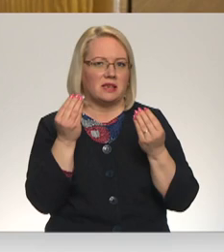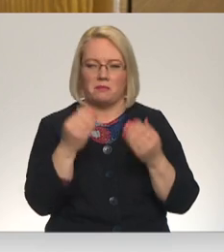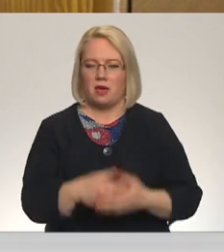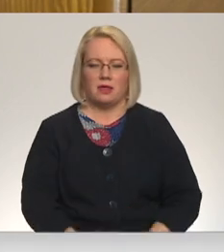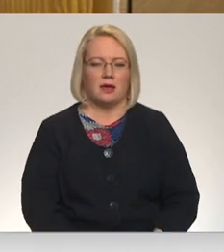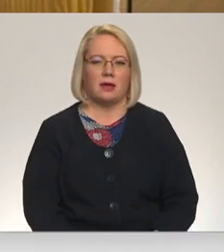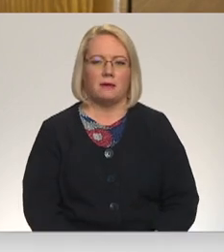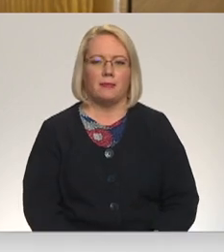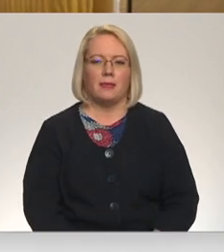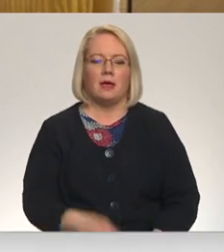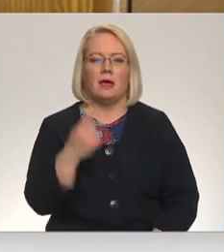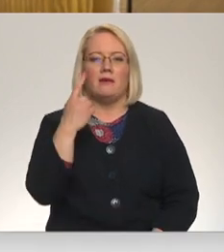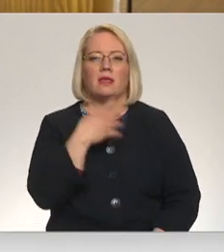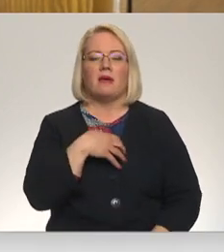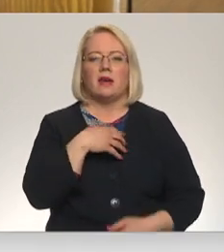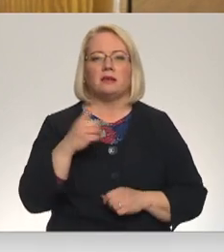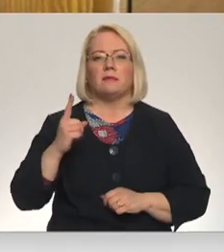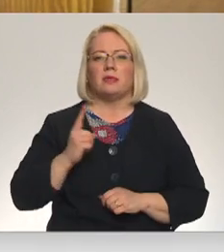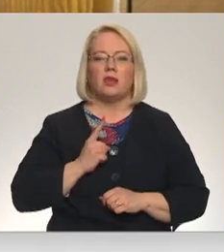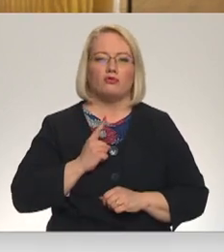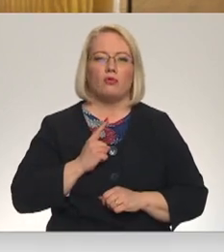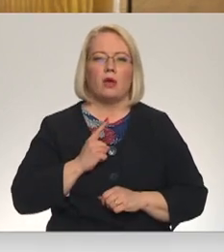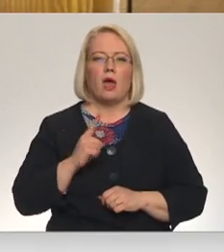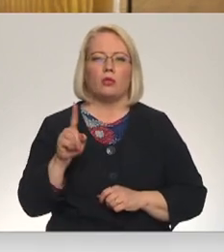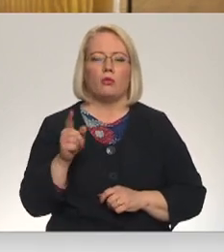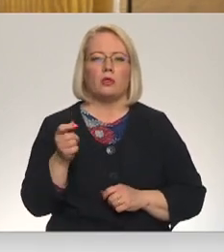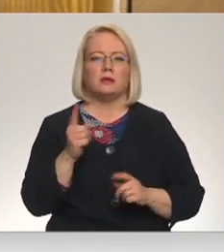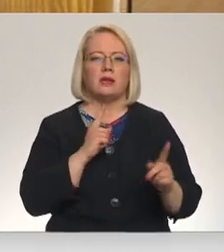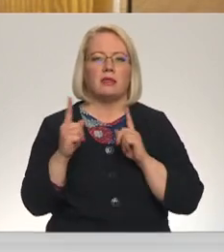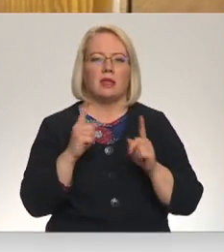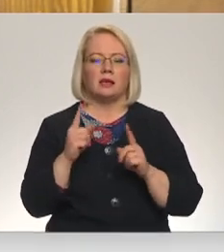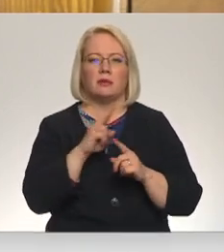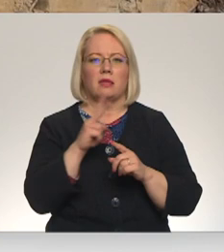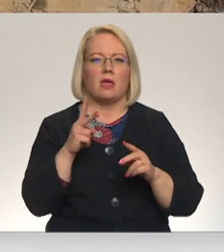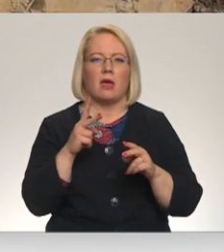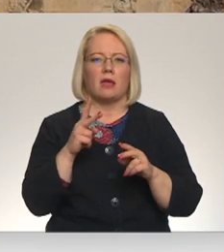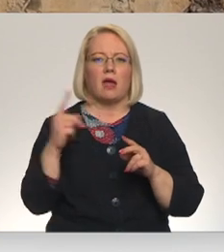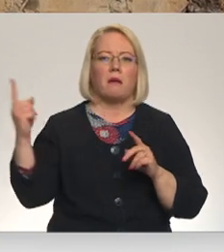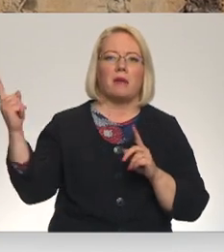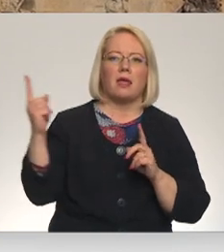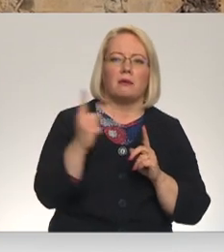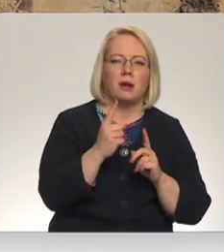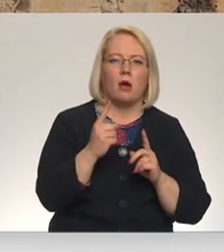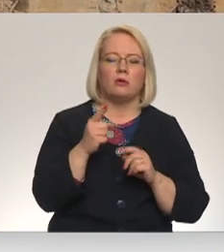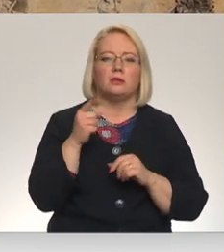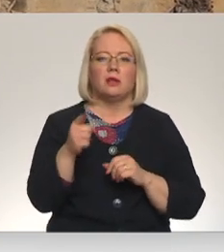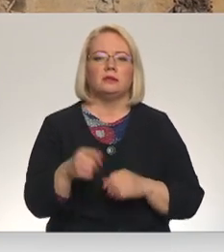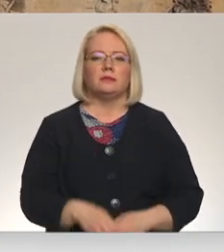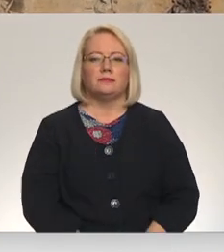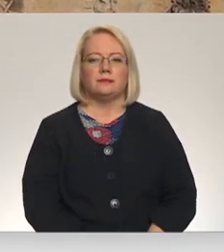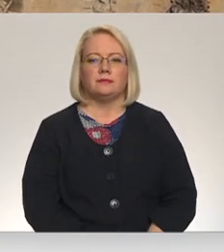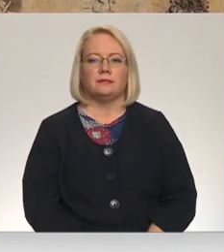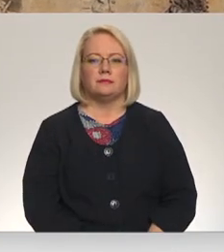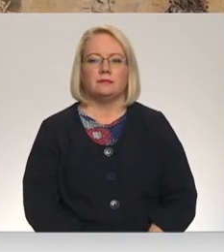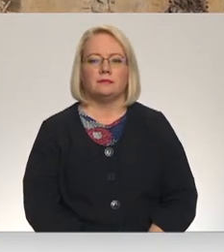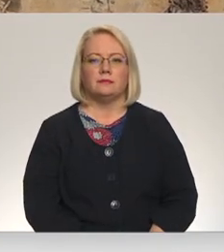bija jādežūrē un nu, satiksim, ja pārtrauc, ka brauc preti. Un tās viens, kā tur